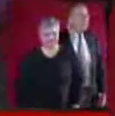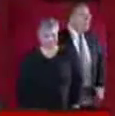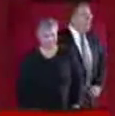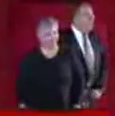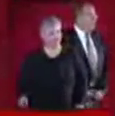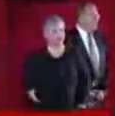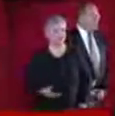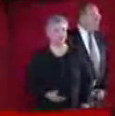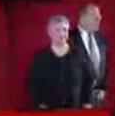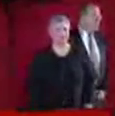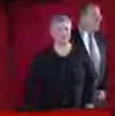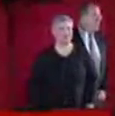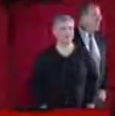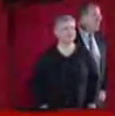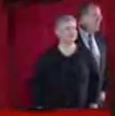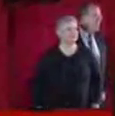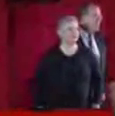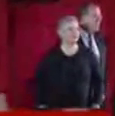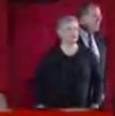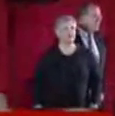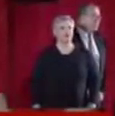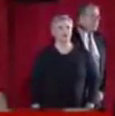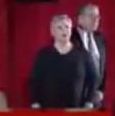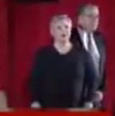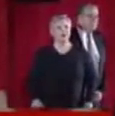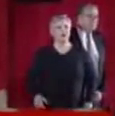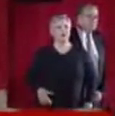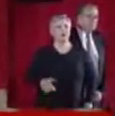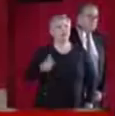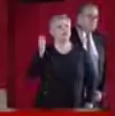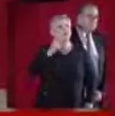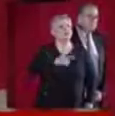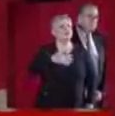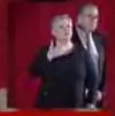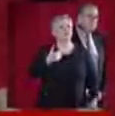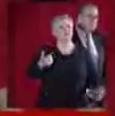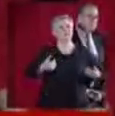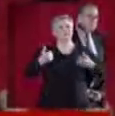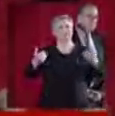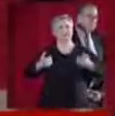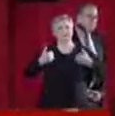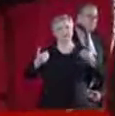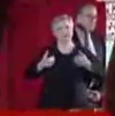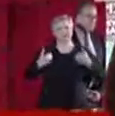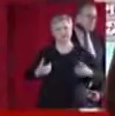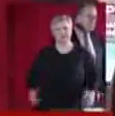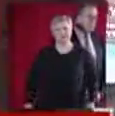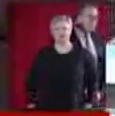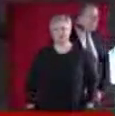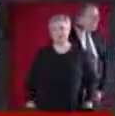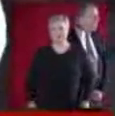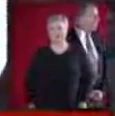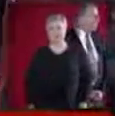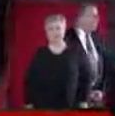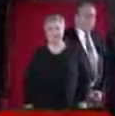θράκη δικηγόρος στην κομοτηνή αγωνίζεται για τη συνύπαρξη των πολιτισμών και των παραδόσεων ευχαριστούμε